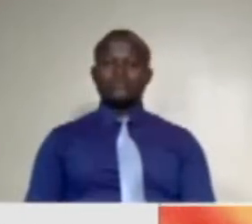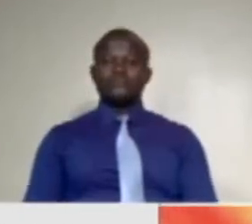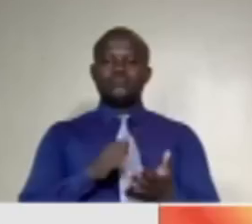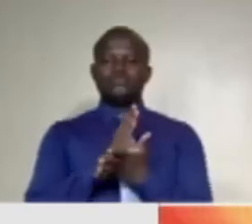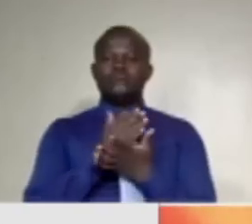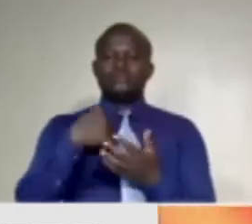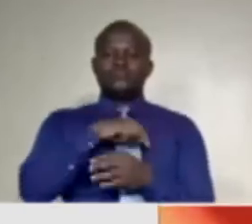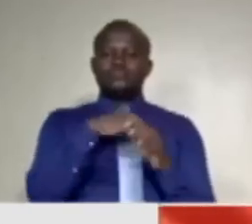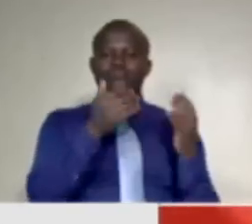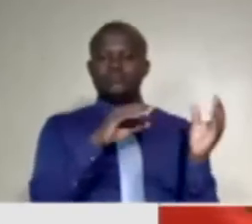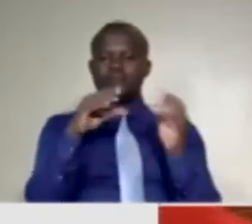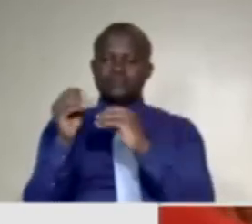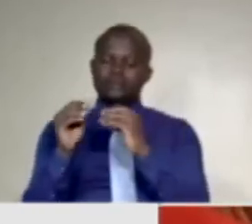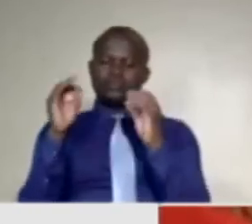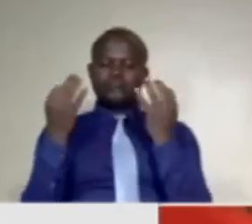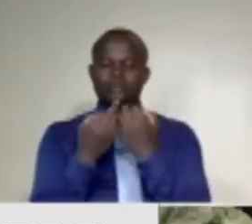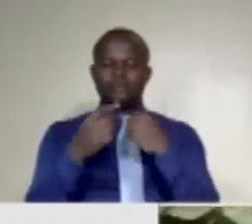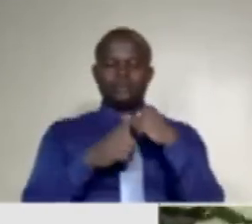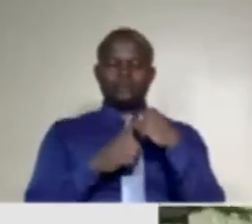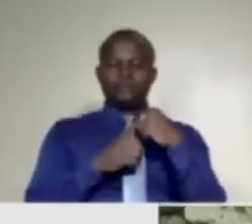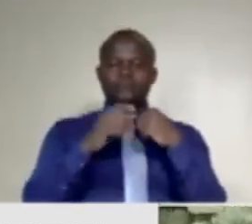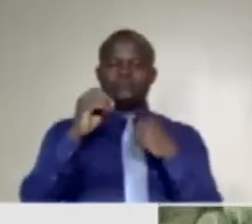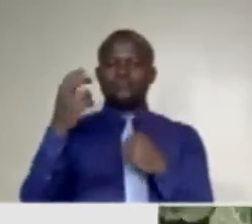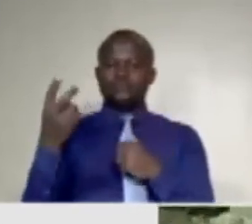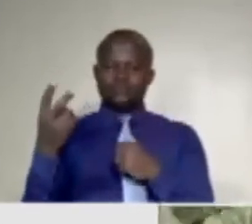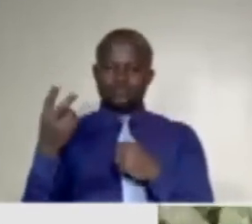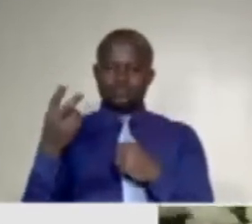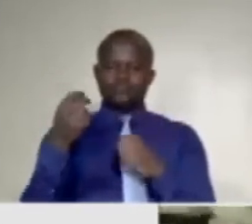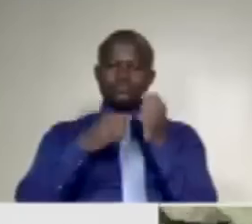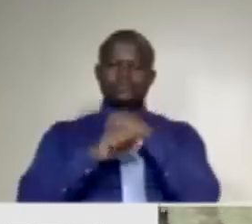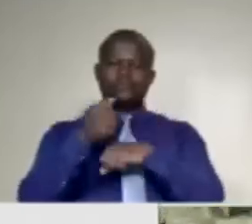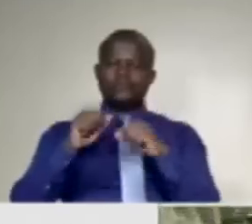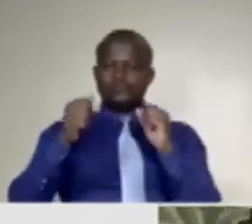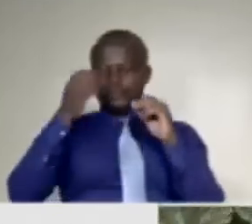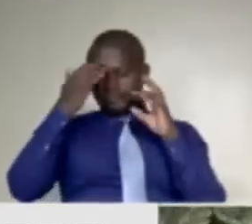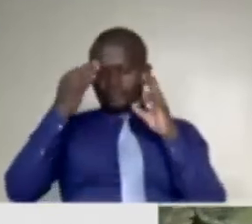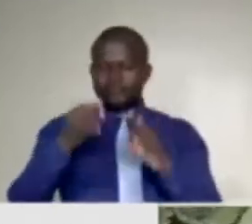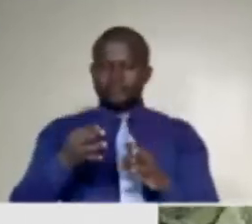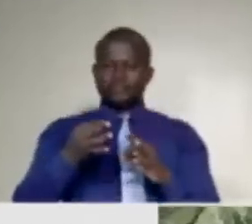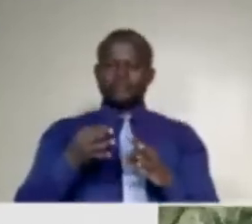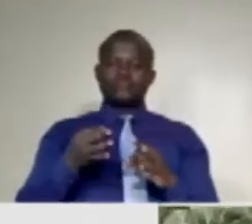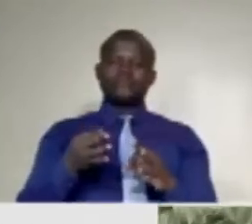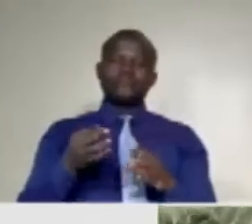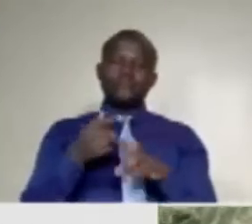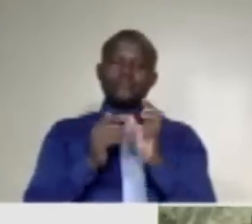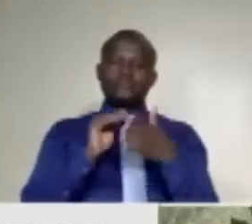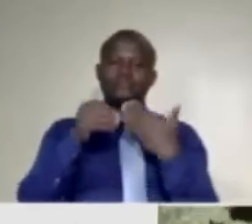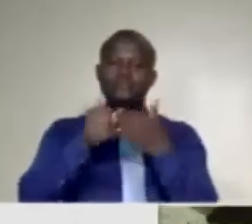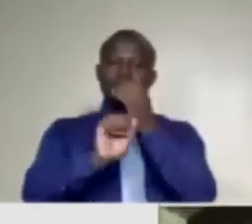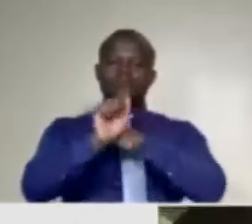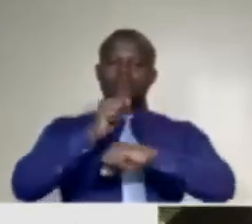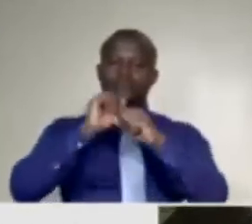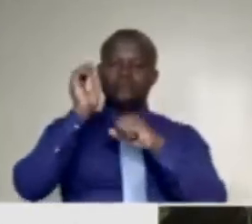imiryango 632 akaba ari igikorwa twihaye ndetse no mu tugari ko iki